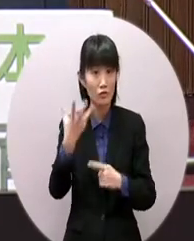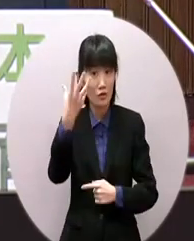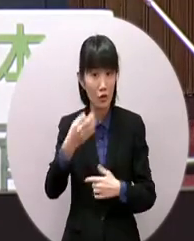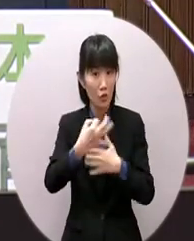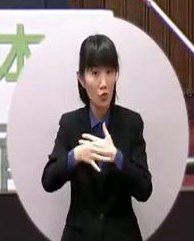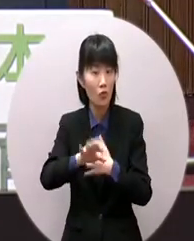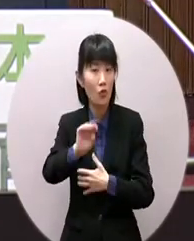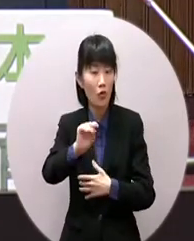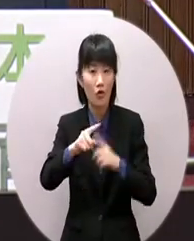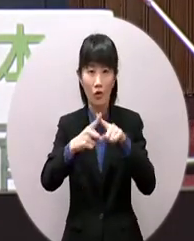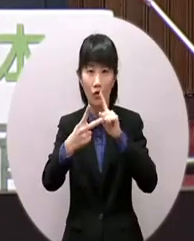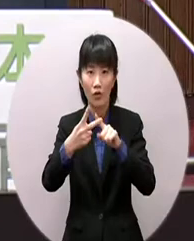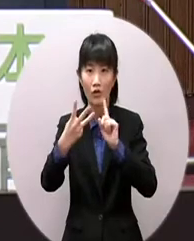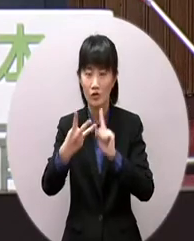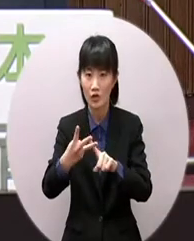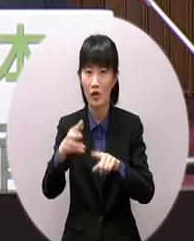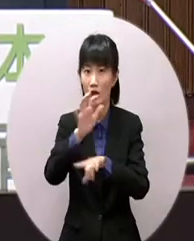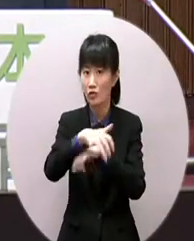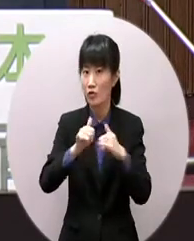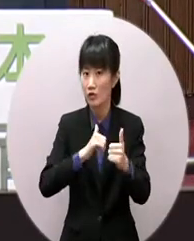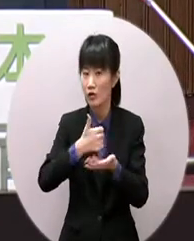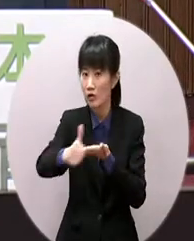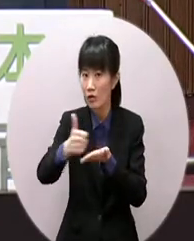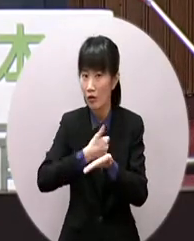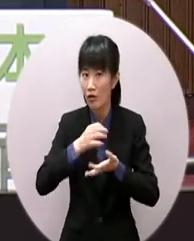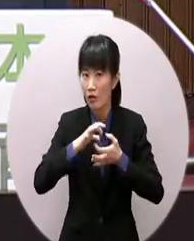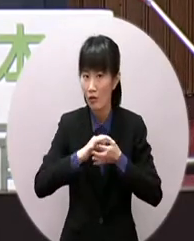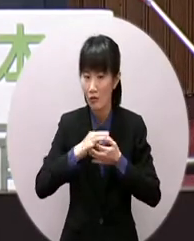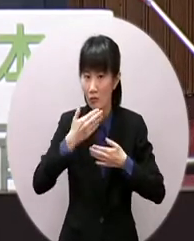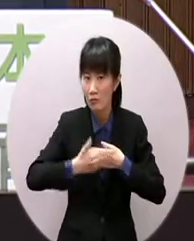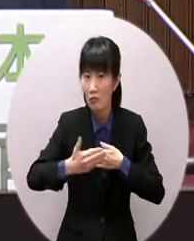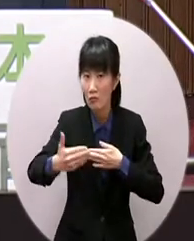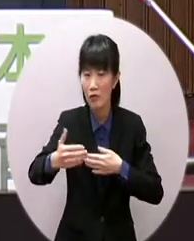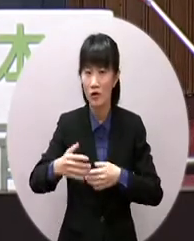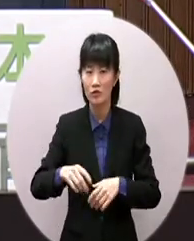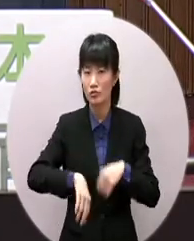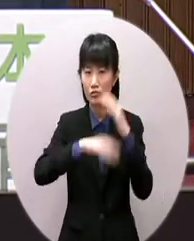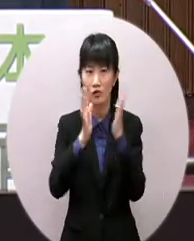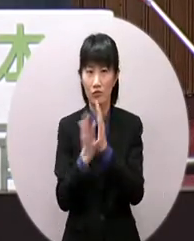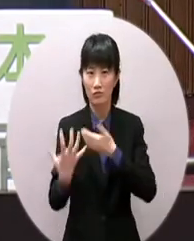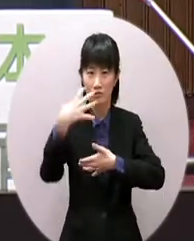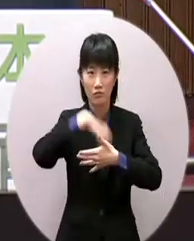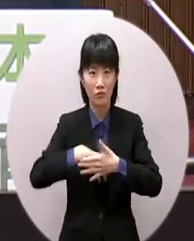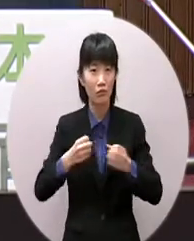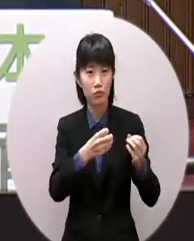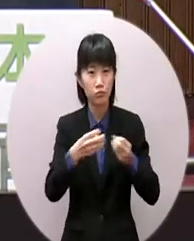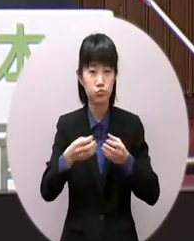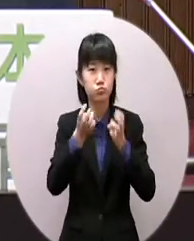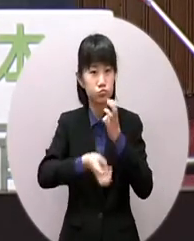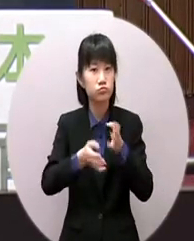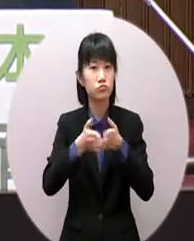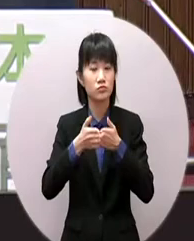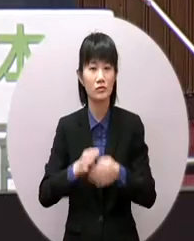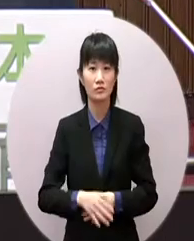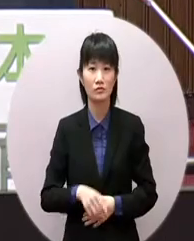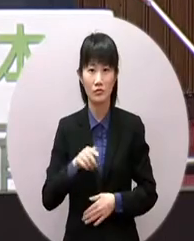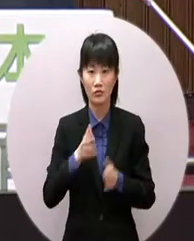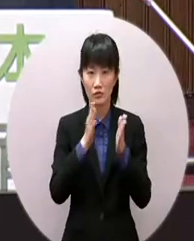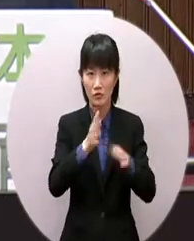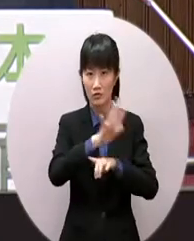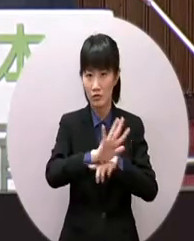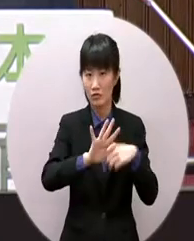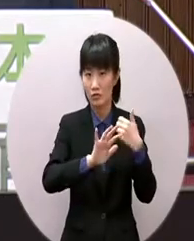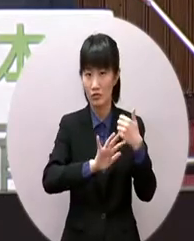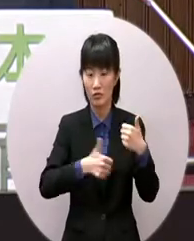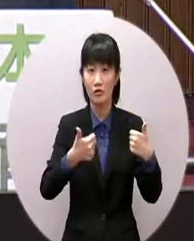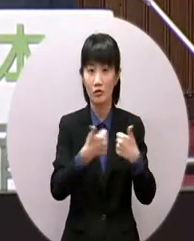有我们现在不同的农业的产销链接，我们应该广泛的讨论。我相信这件事情我也跟你们农委会的企划处